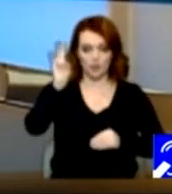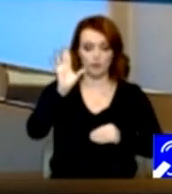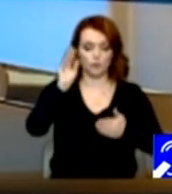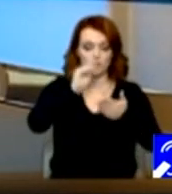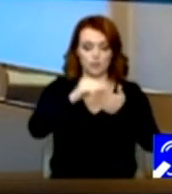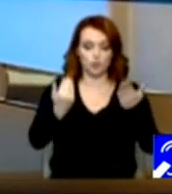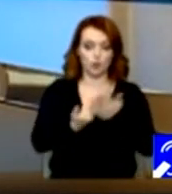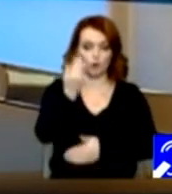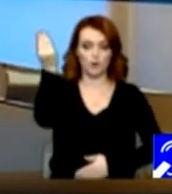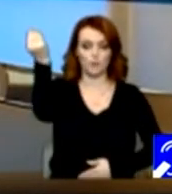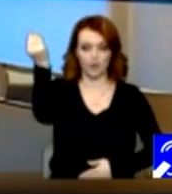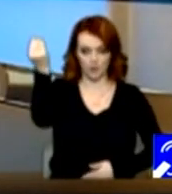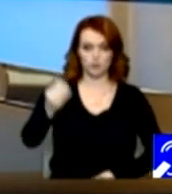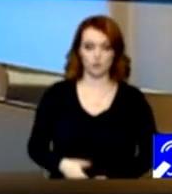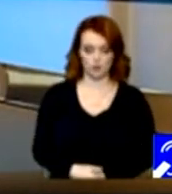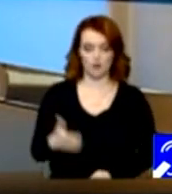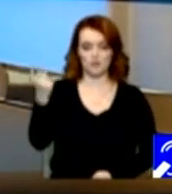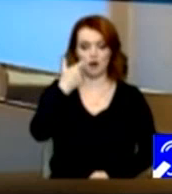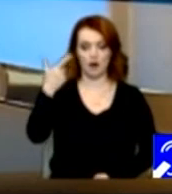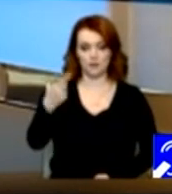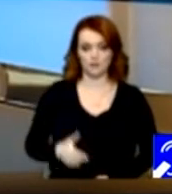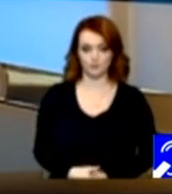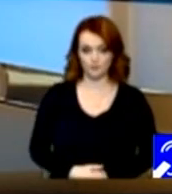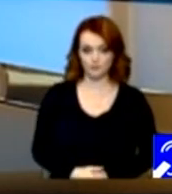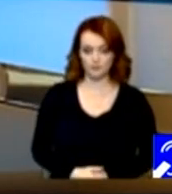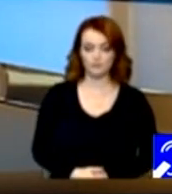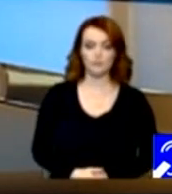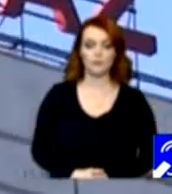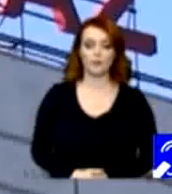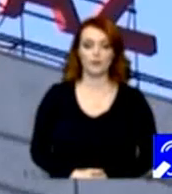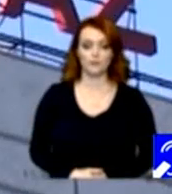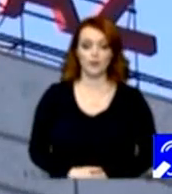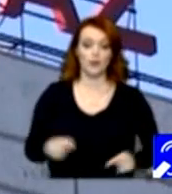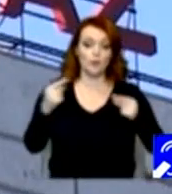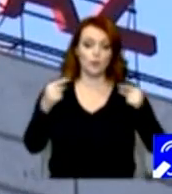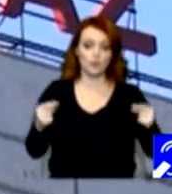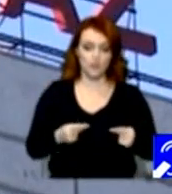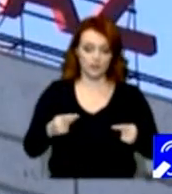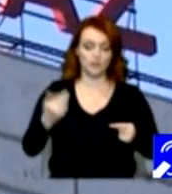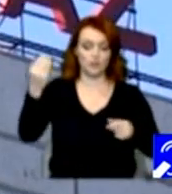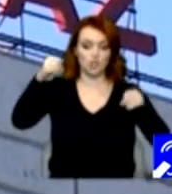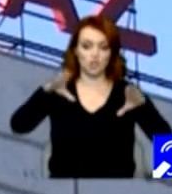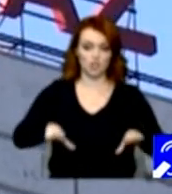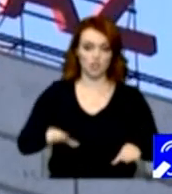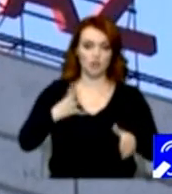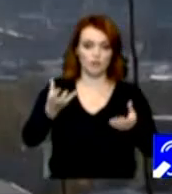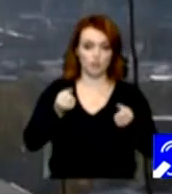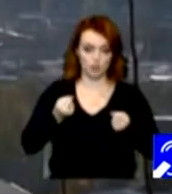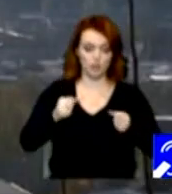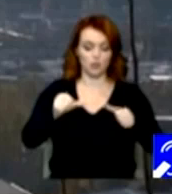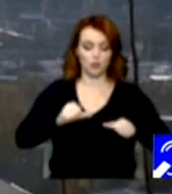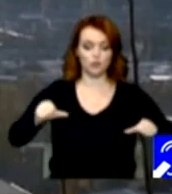tarife provizorii pentru furnizarea gazelor naturale importate din Rusia potrivit unei decizii luate de comisia pentru situații